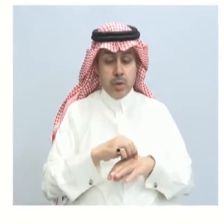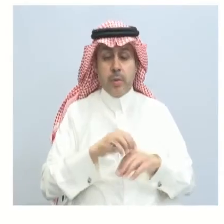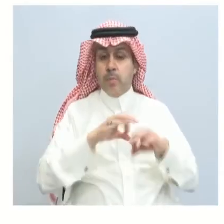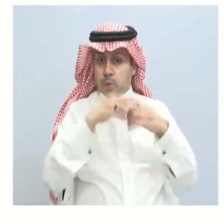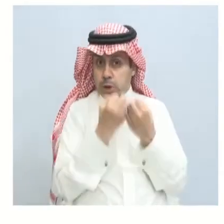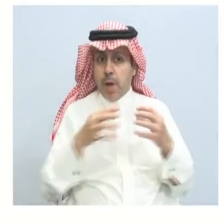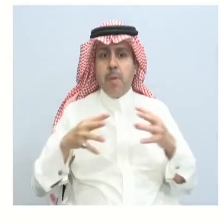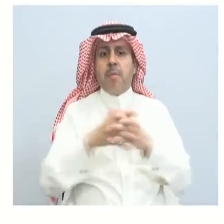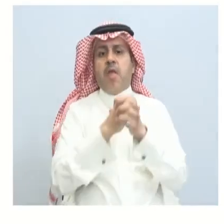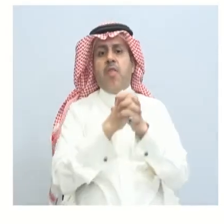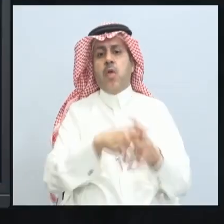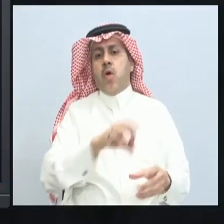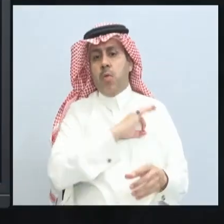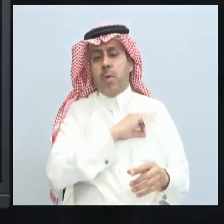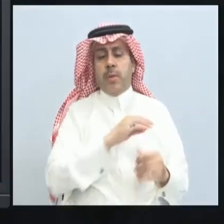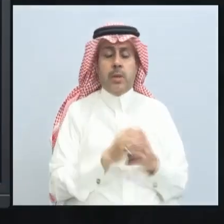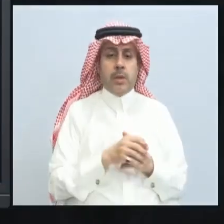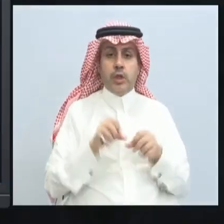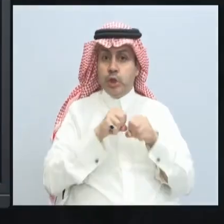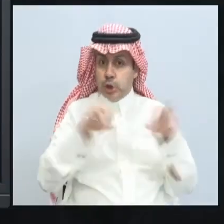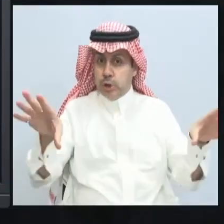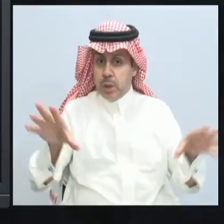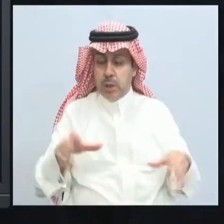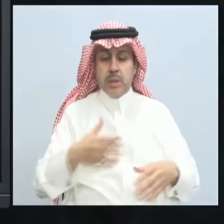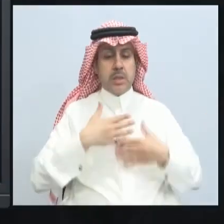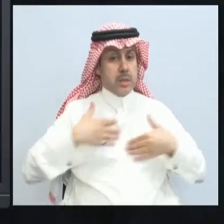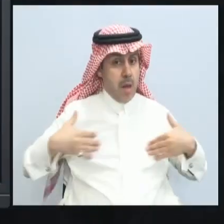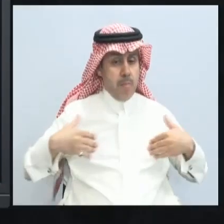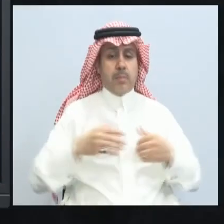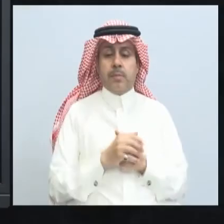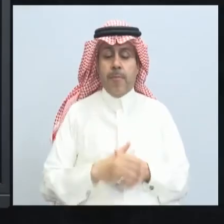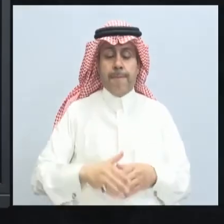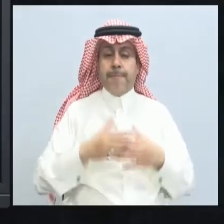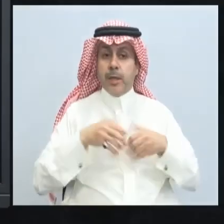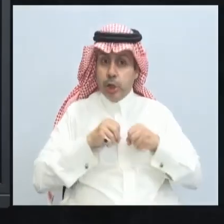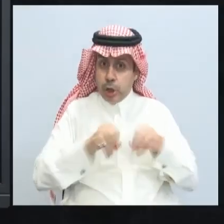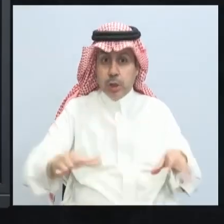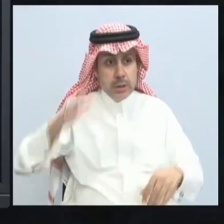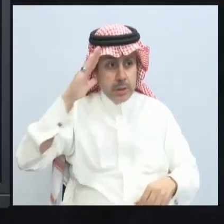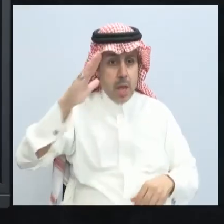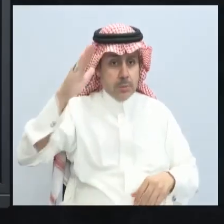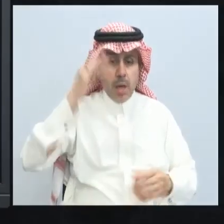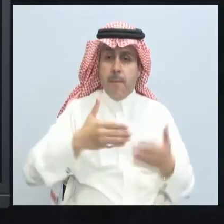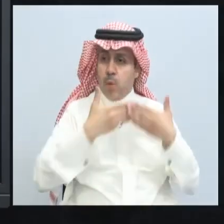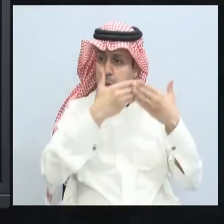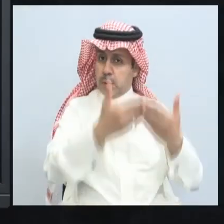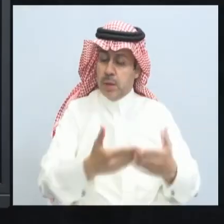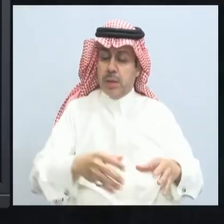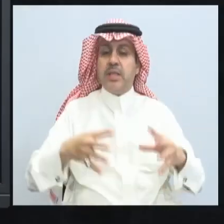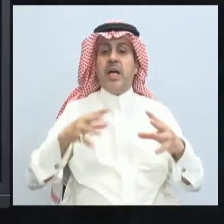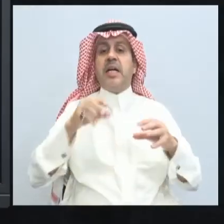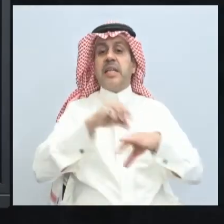البعض لهذا نشر السلام نشر الاهداء الهديه اهداء